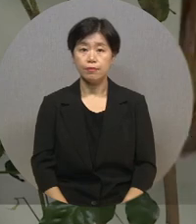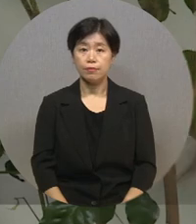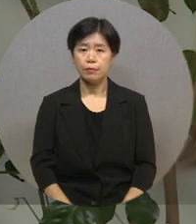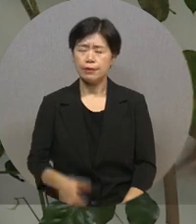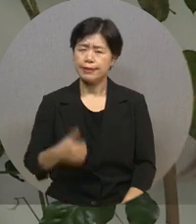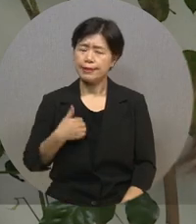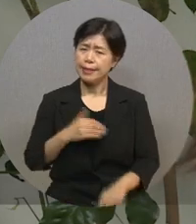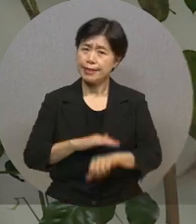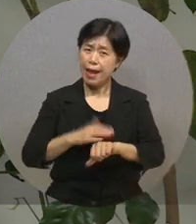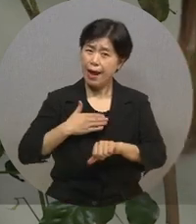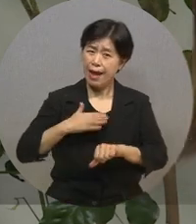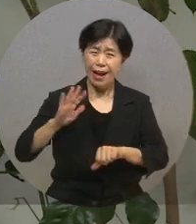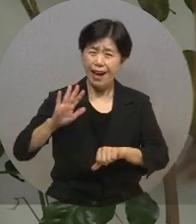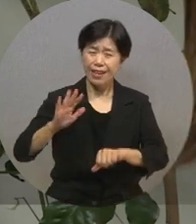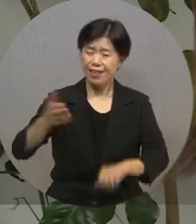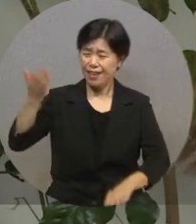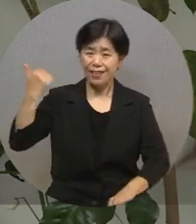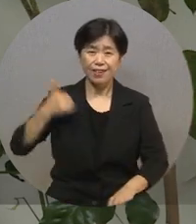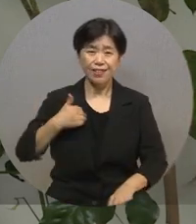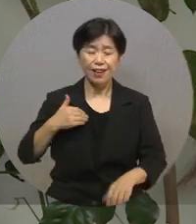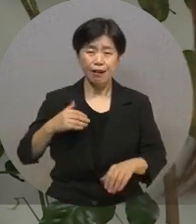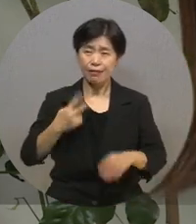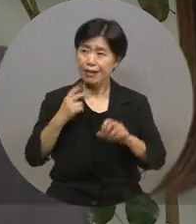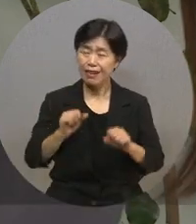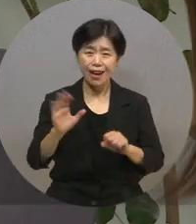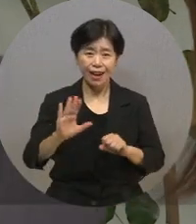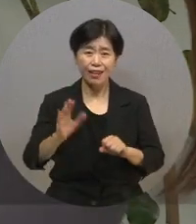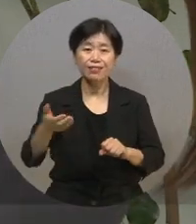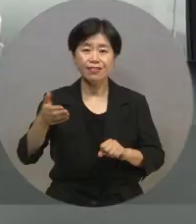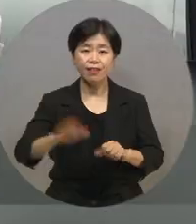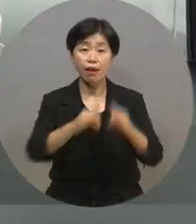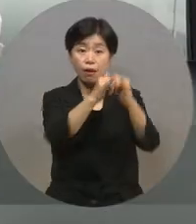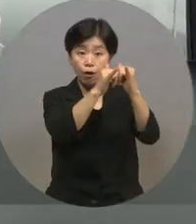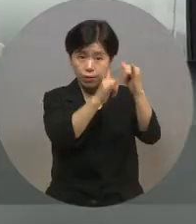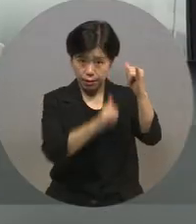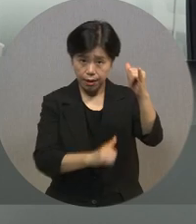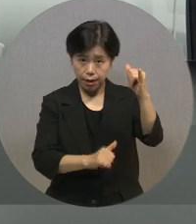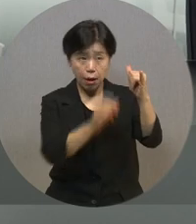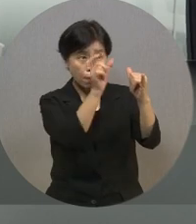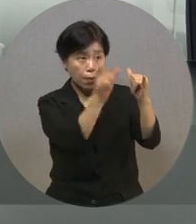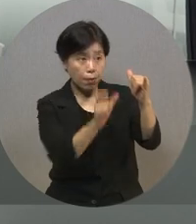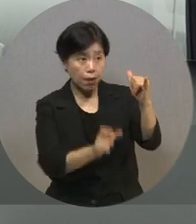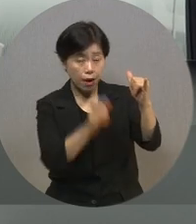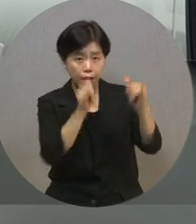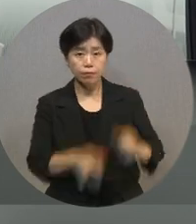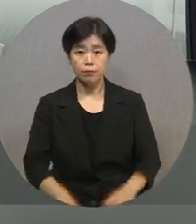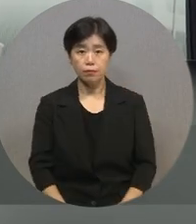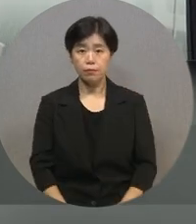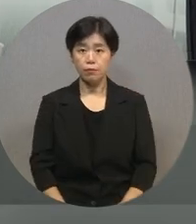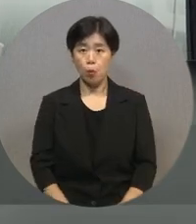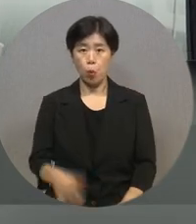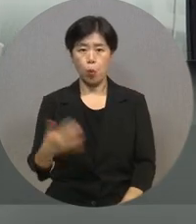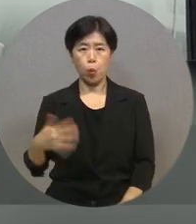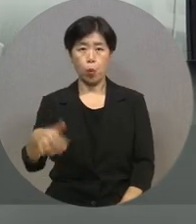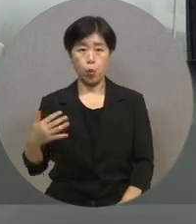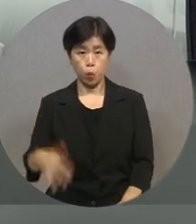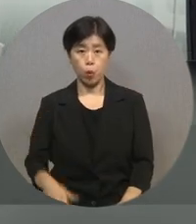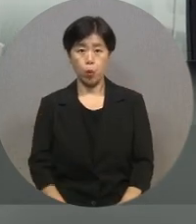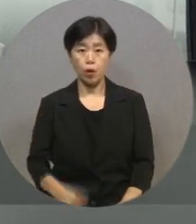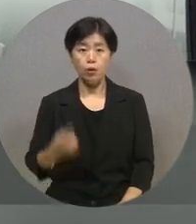알지는 않지만 제가 그 당시 살지는 않았지만 다 역사로 기록한 건데 아니 총장님 이렇게 다 보존을 하신 거예요?